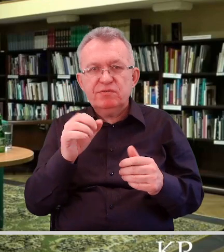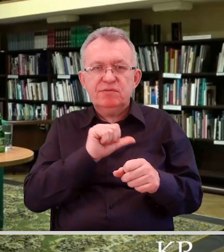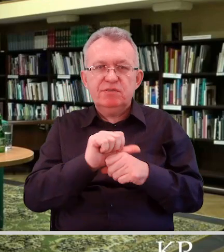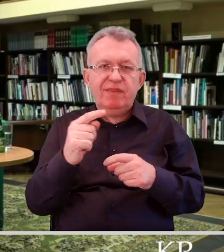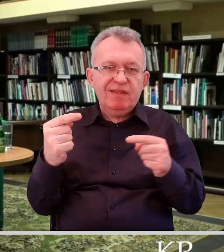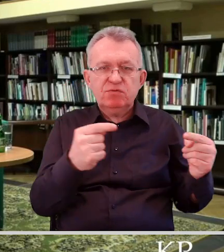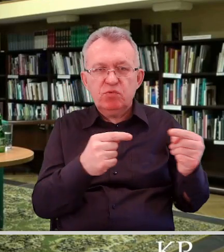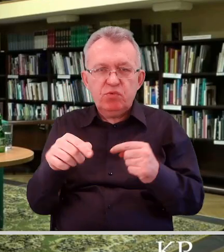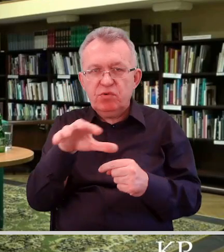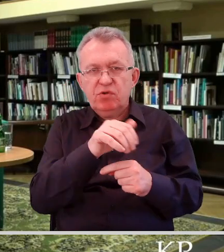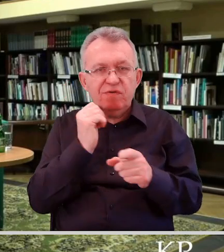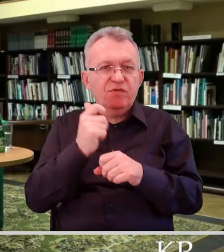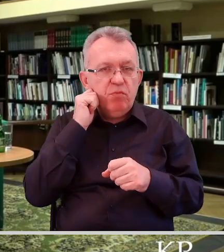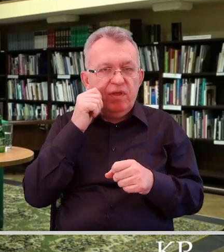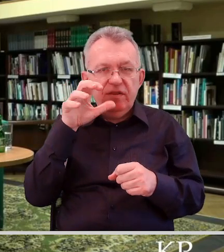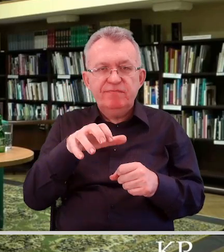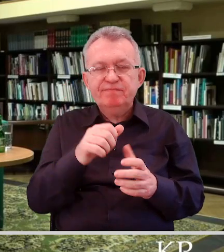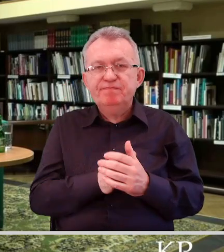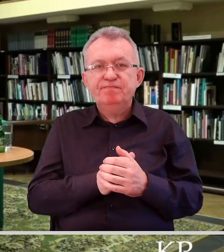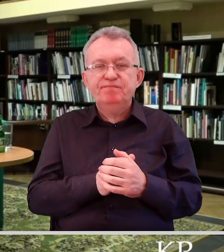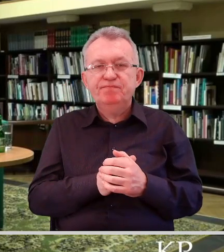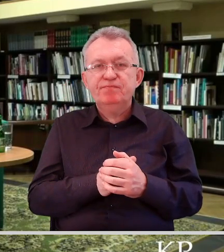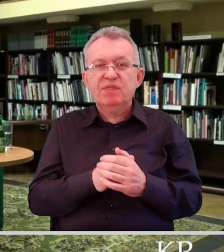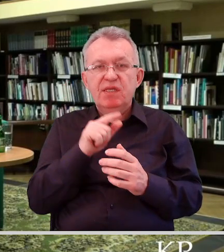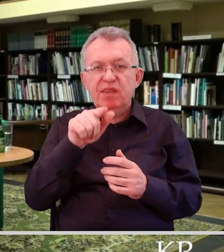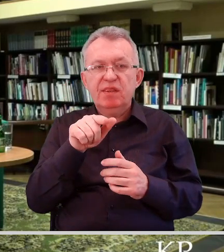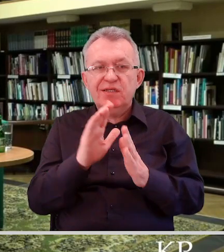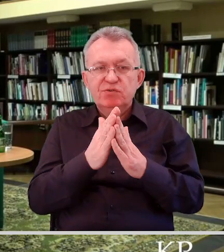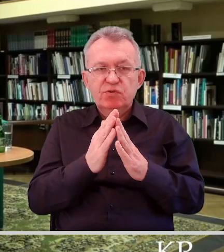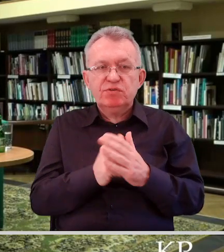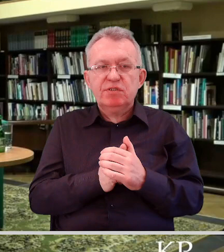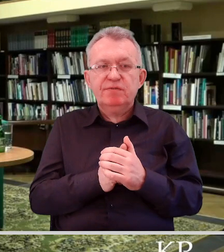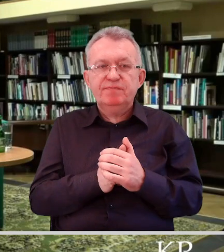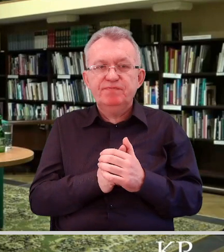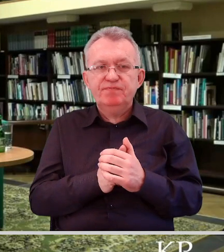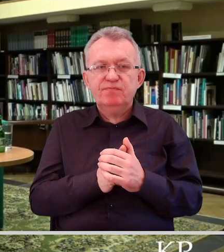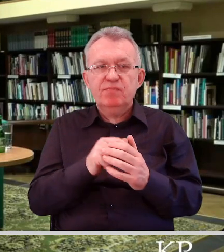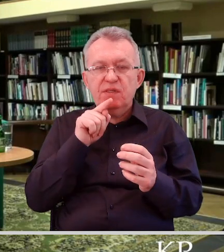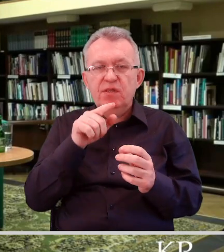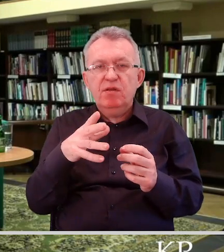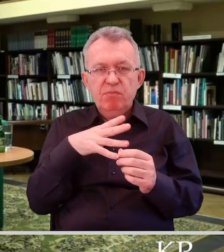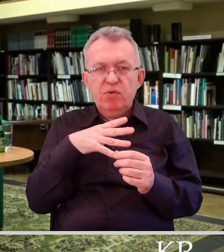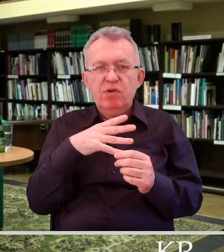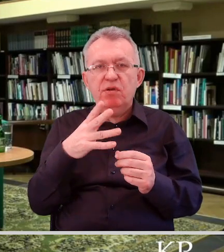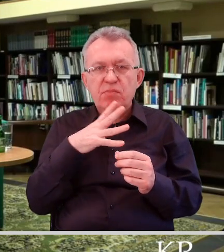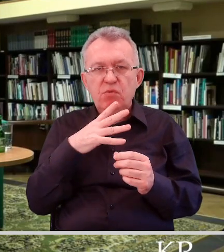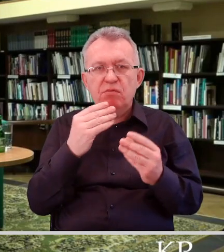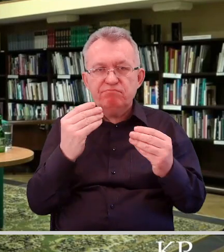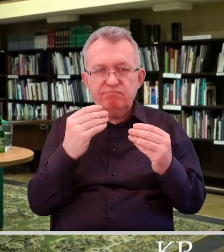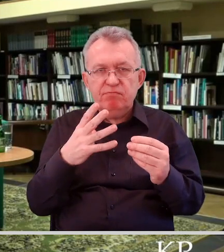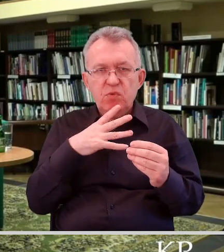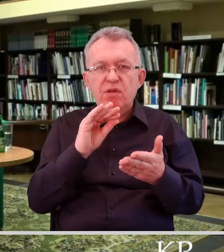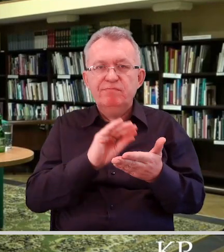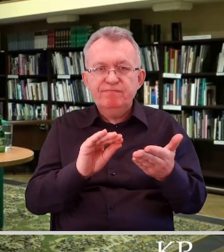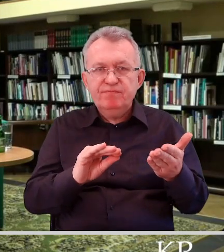sobą dyskutują, to są wszystko kobiety. I ta książka o tyle była, dlatego była popularna, że napisana